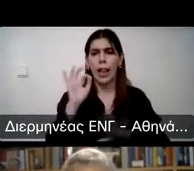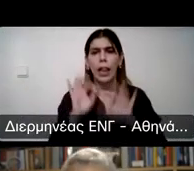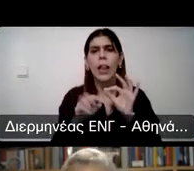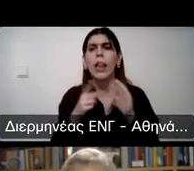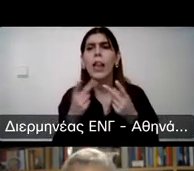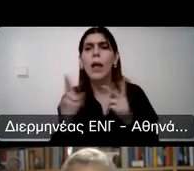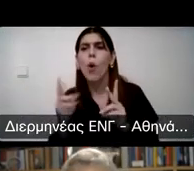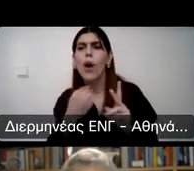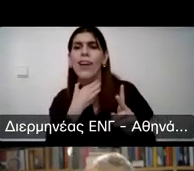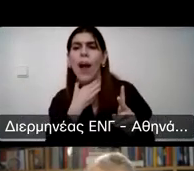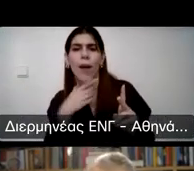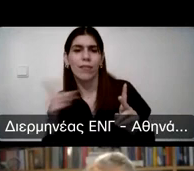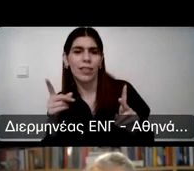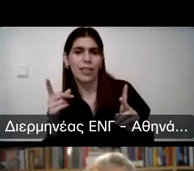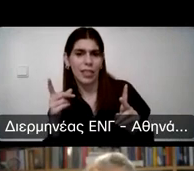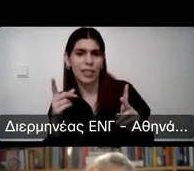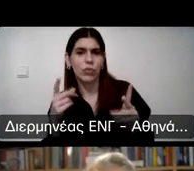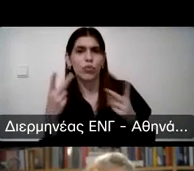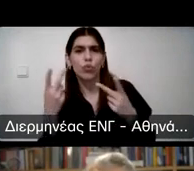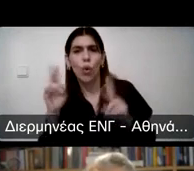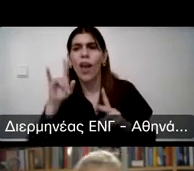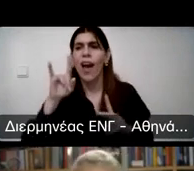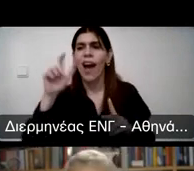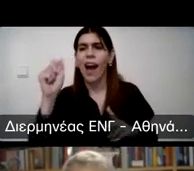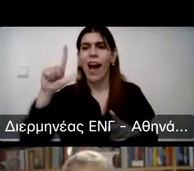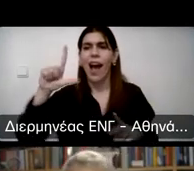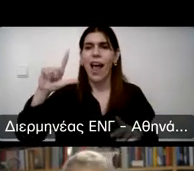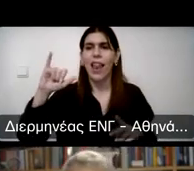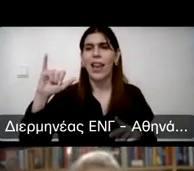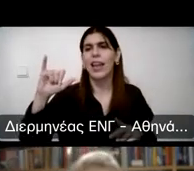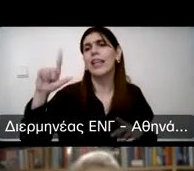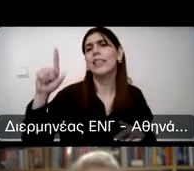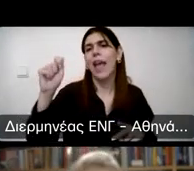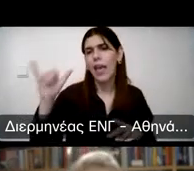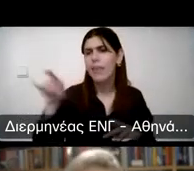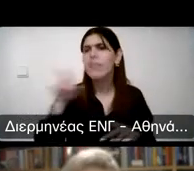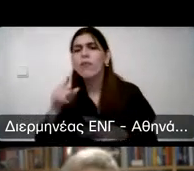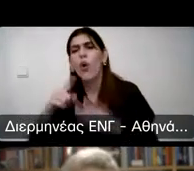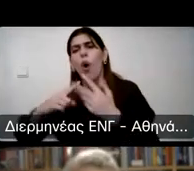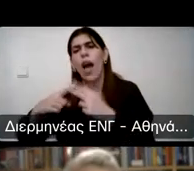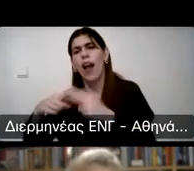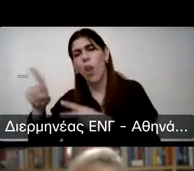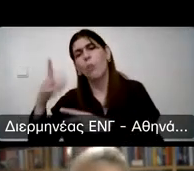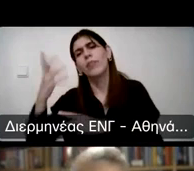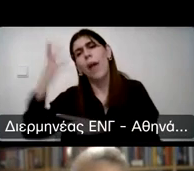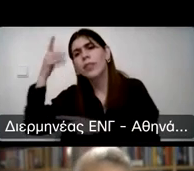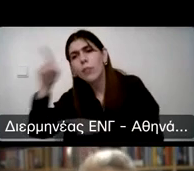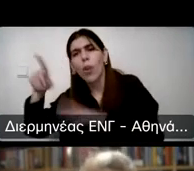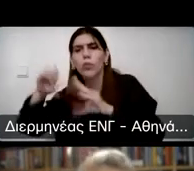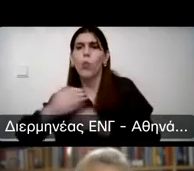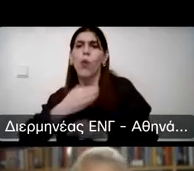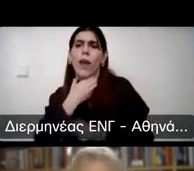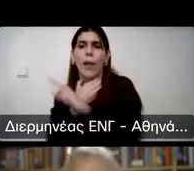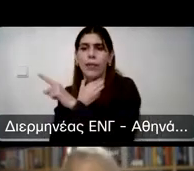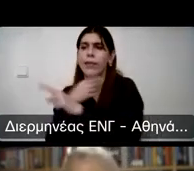του Halliday και των γλωσσικών στρατηγικών από την λογοϊστορική προσέγγιση των Ράισινγκλ και Βόντακ. Από